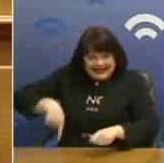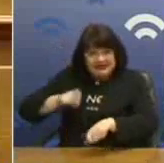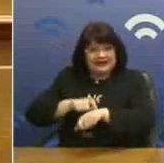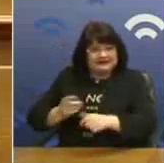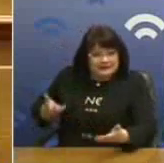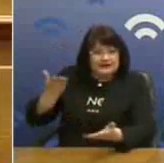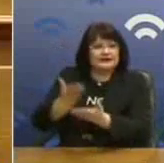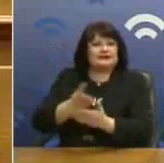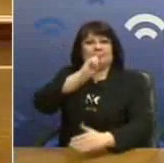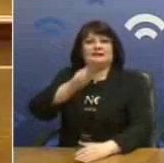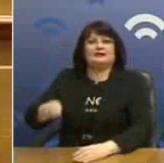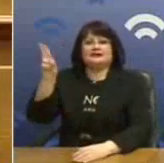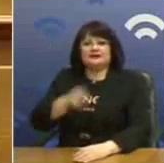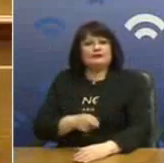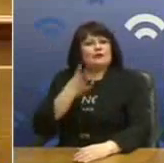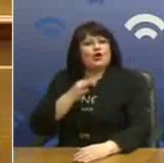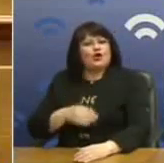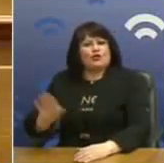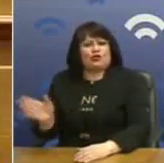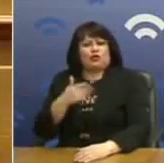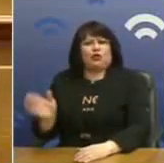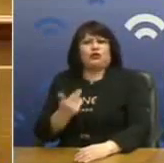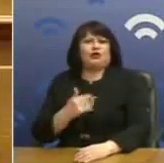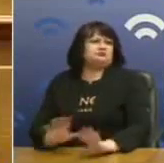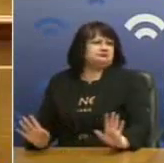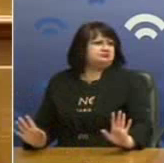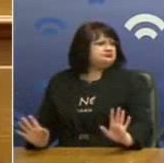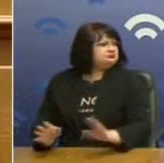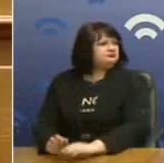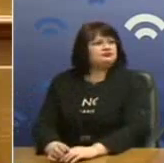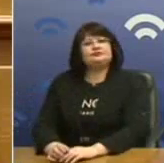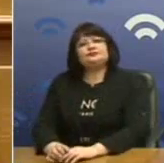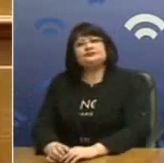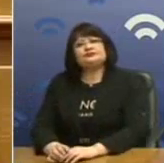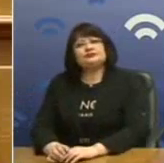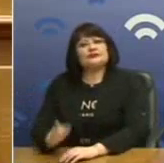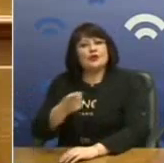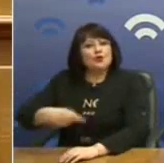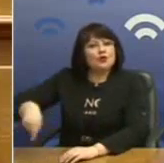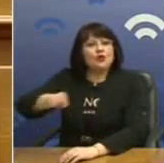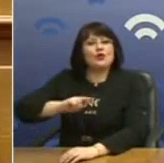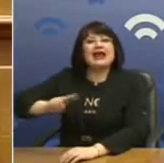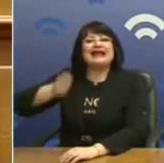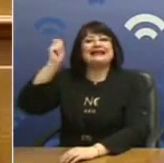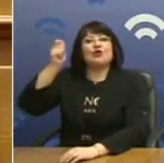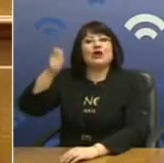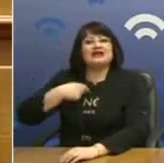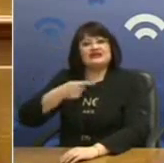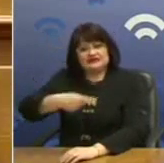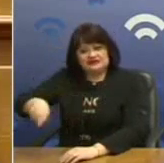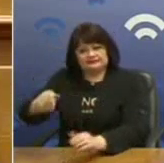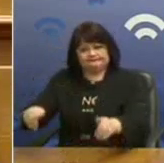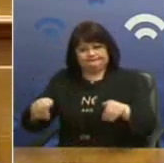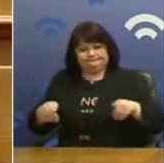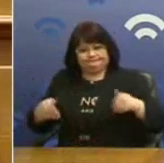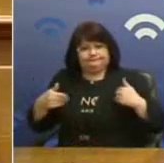το πρωτοφανές, ένα μόνης μήνα μετά την εκλογή σας, όλη η αντιπολίτευση να αποχωρήσει. Δεν ήταν ο ΣΥΡΙΖΑ που αποχώρησε. Άδειασε η Βουλή